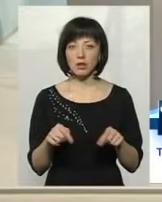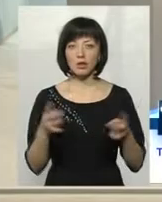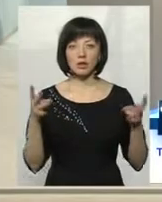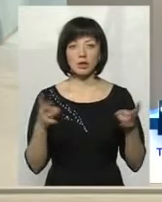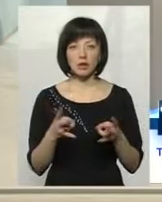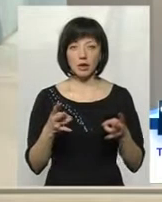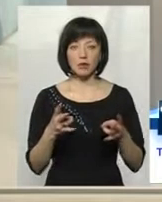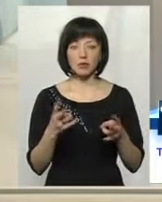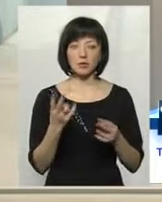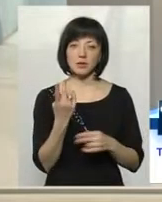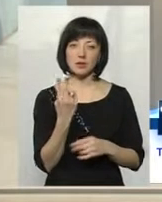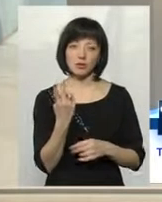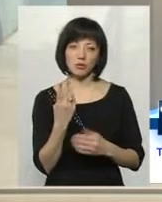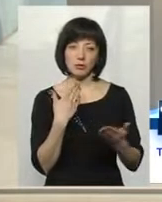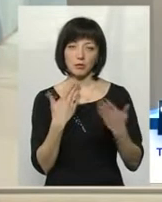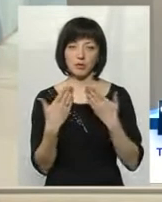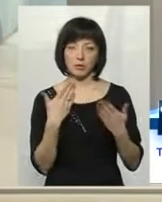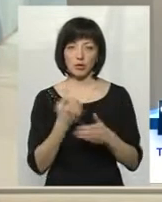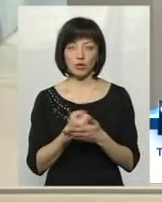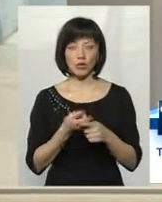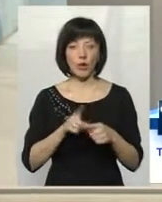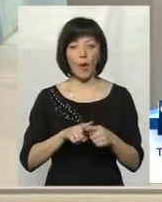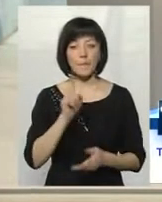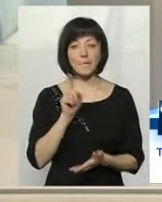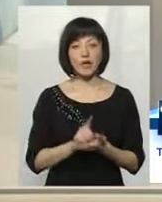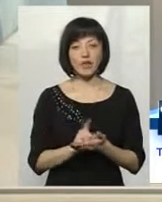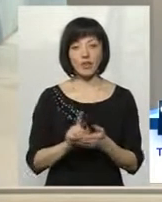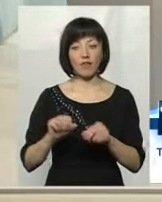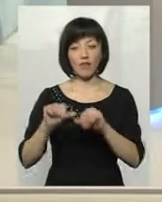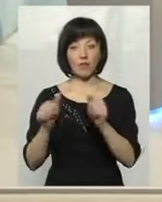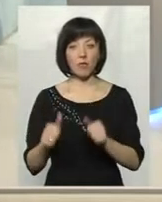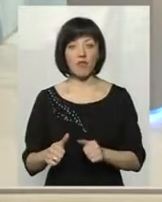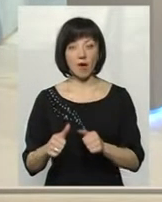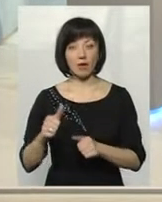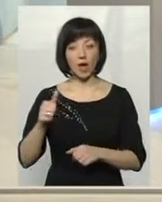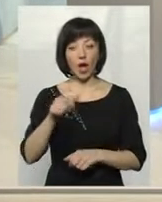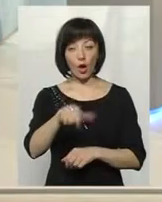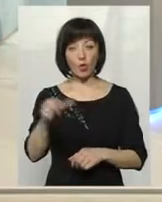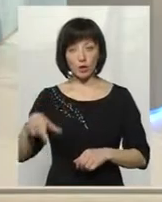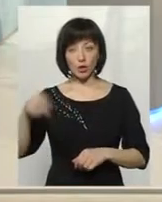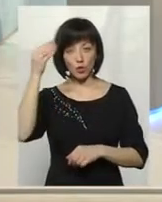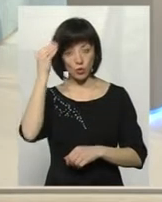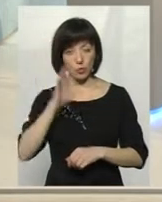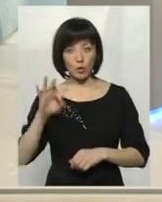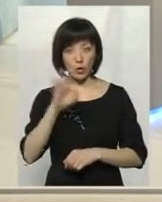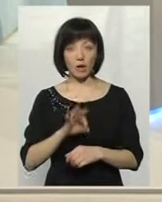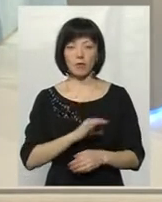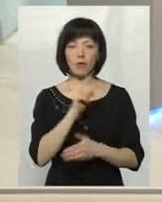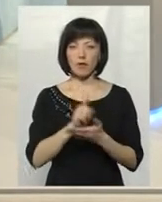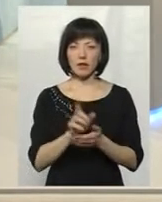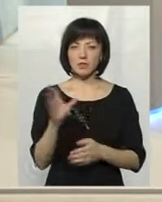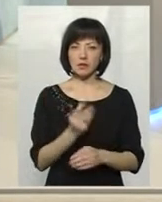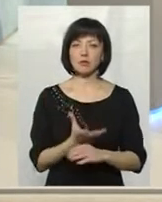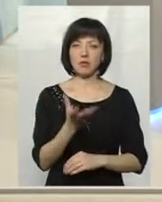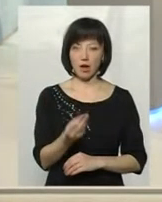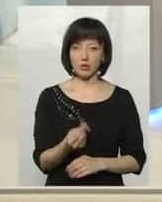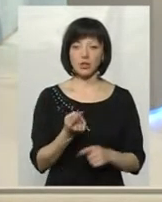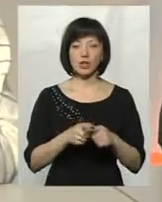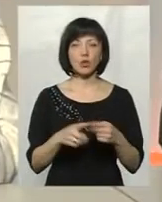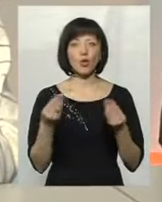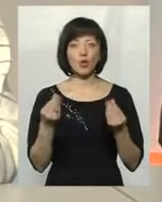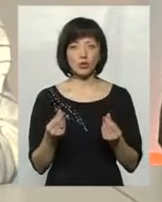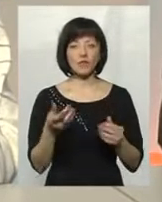з двох сторін підходити до цього. Тобто повинна формуватися громадська думка про те, що повинні всі сплачувати, що ці